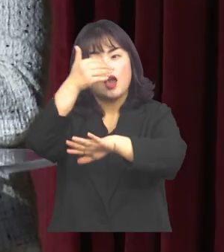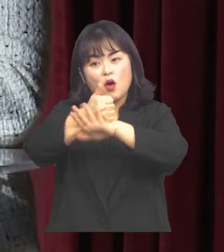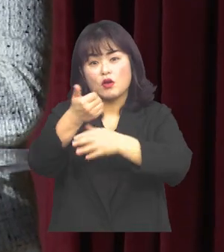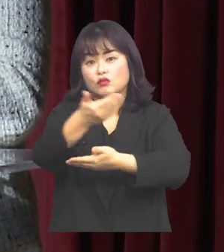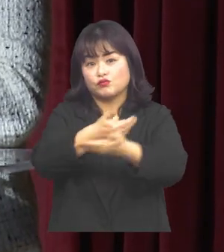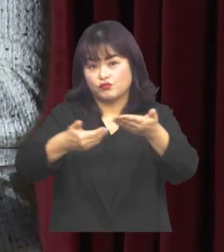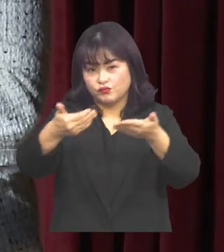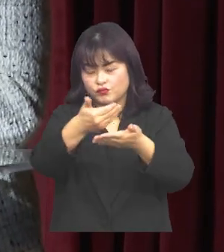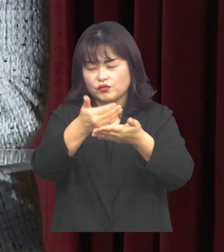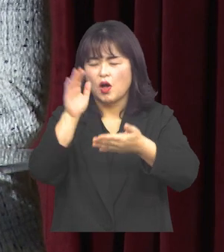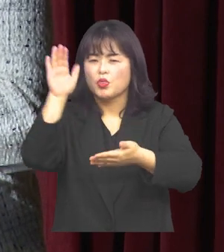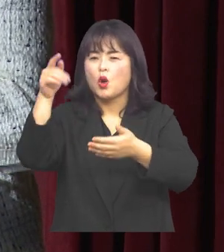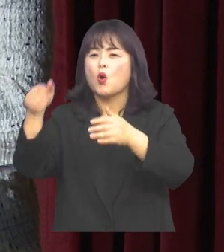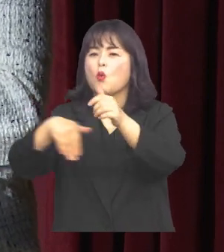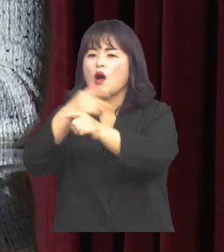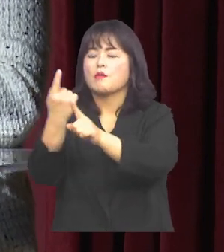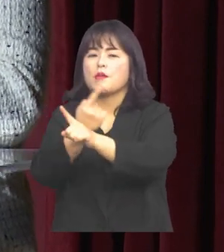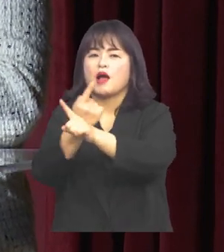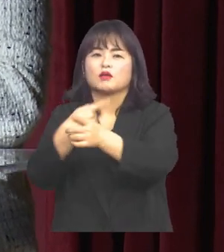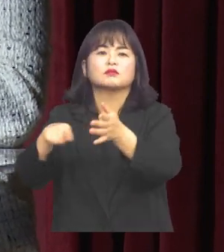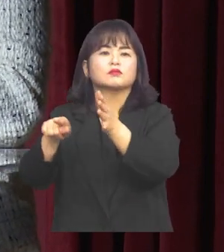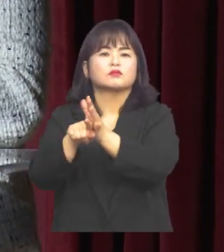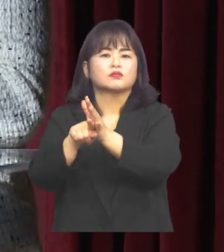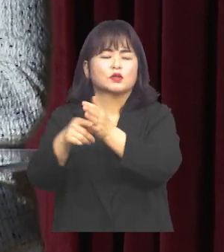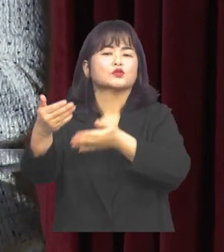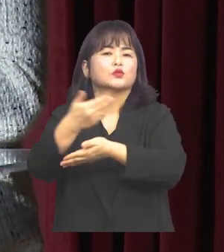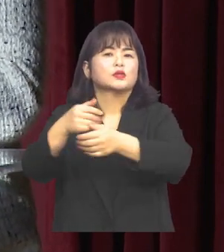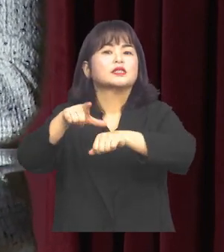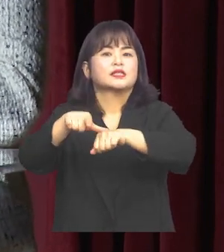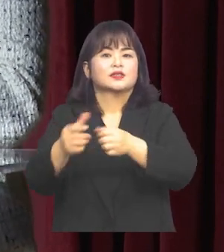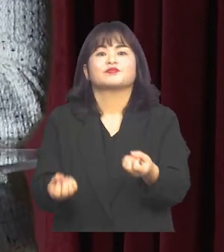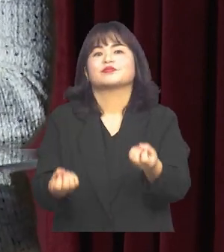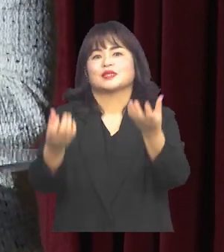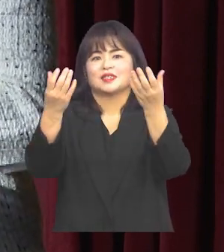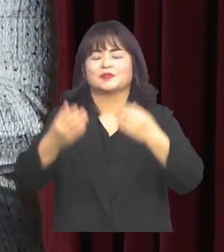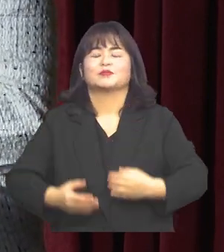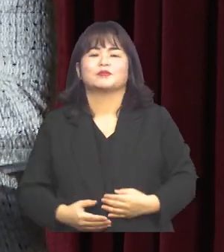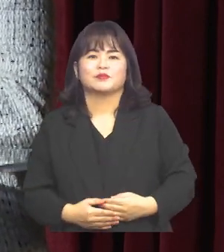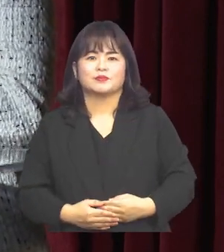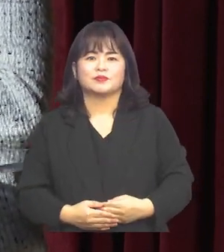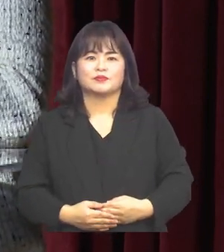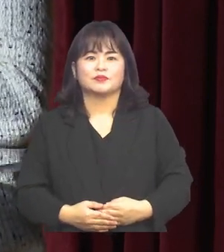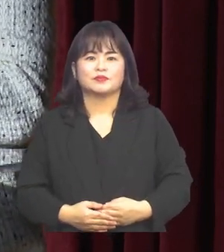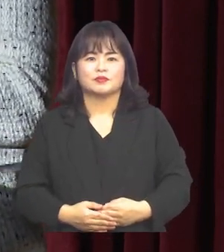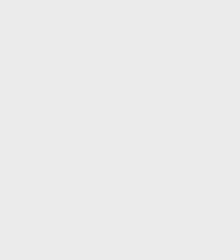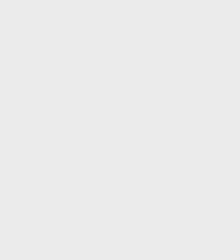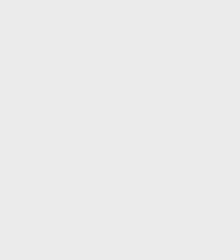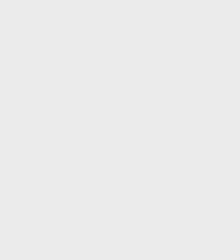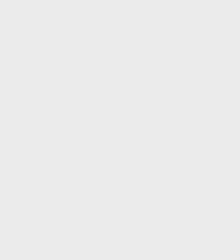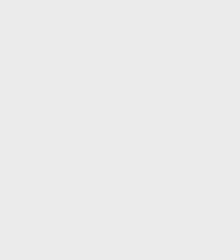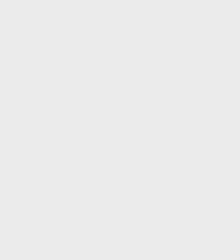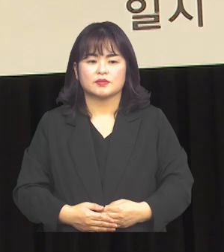성과를 공유하고 더 나은 교육 환경을 만들기 위해 소통하는 축제의 장입니다.